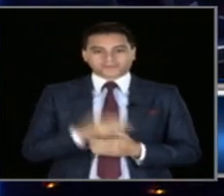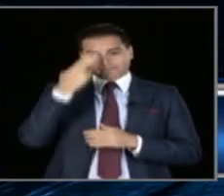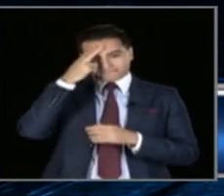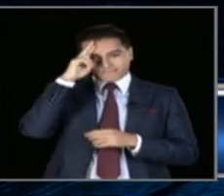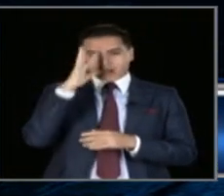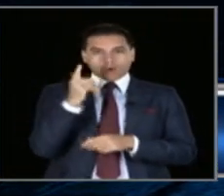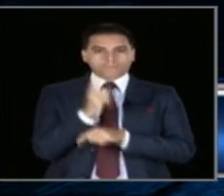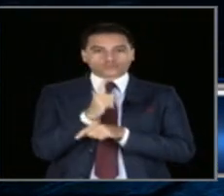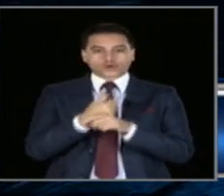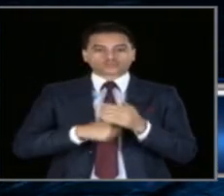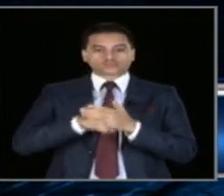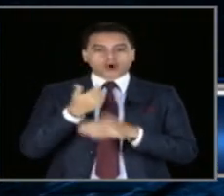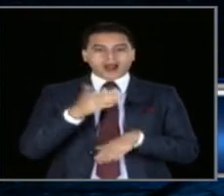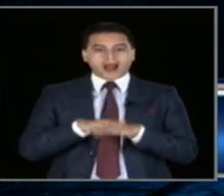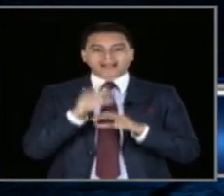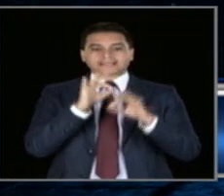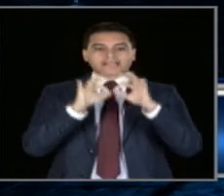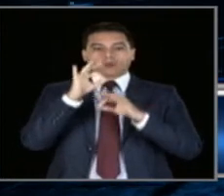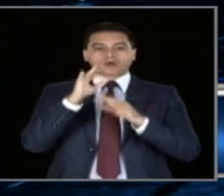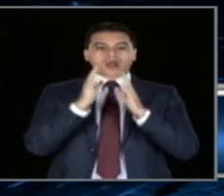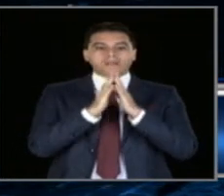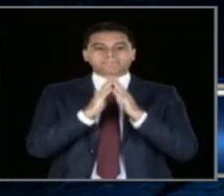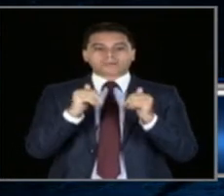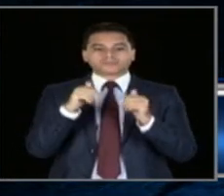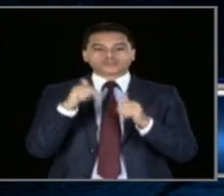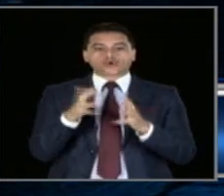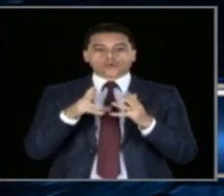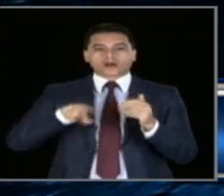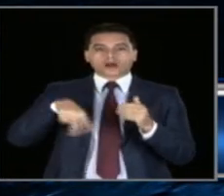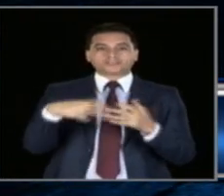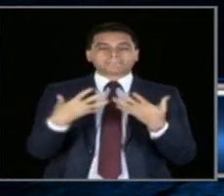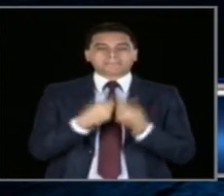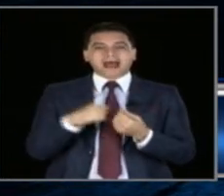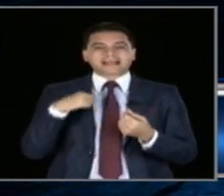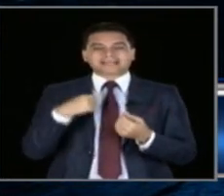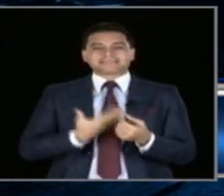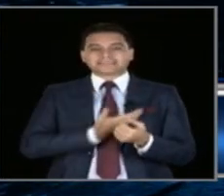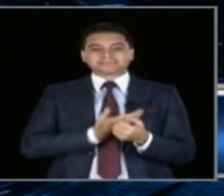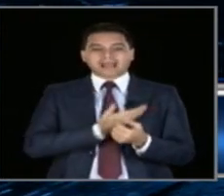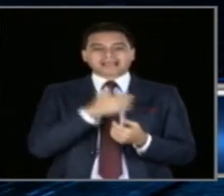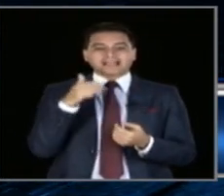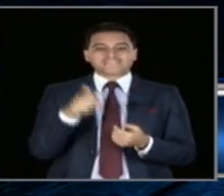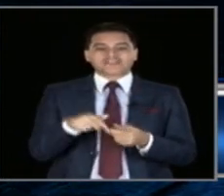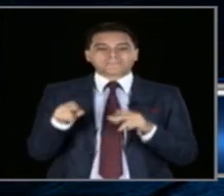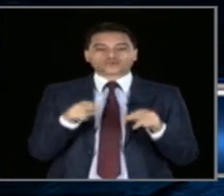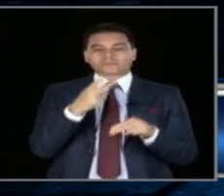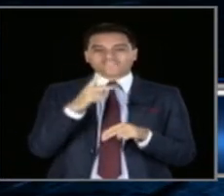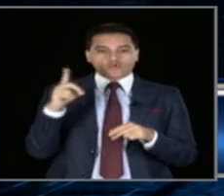من هو المدرب الحاصل على الدوري المصري لكرة القدم مع الإسماعيلي